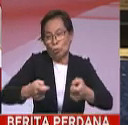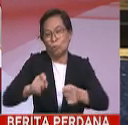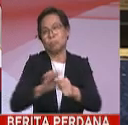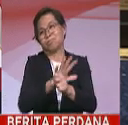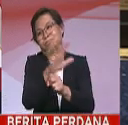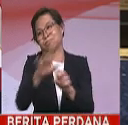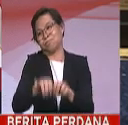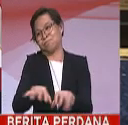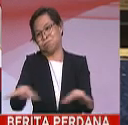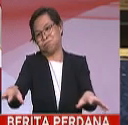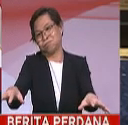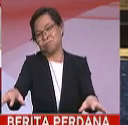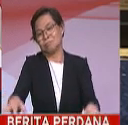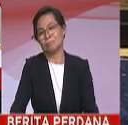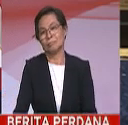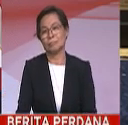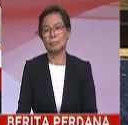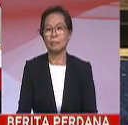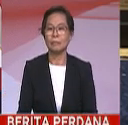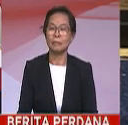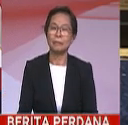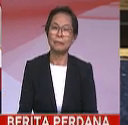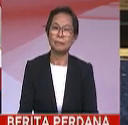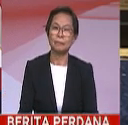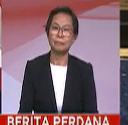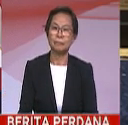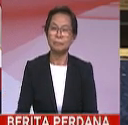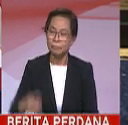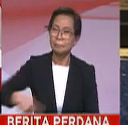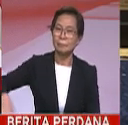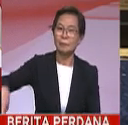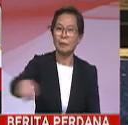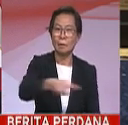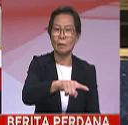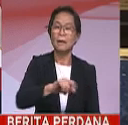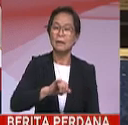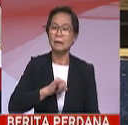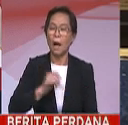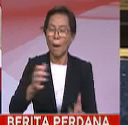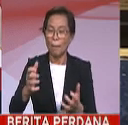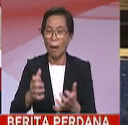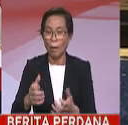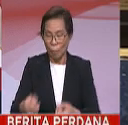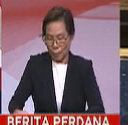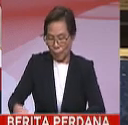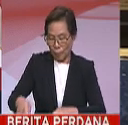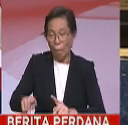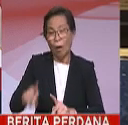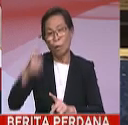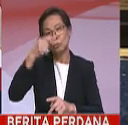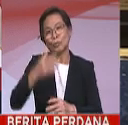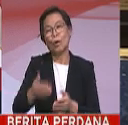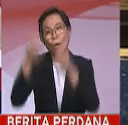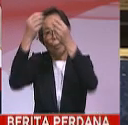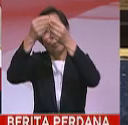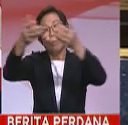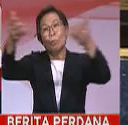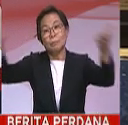ini. Saudara dan saudari sekalian, saya juga ingin mengambil kesempatan untuk